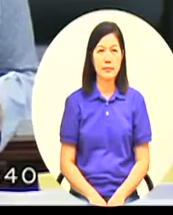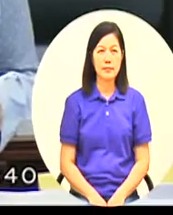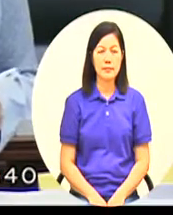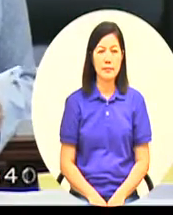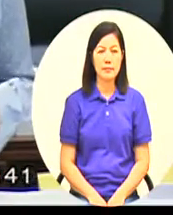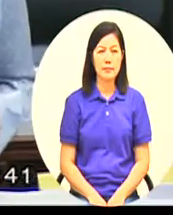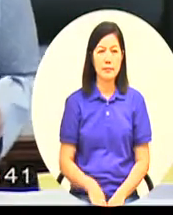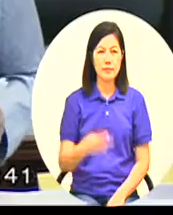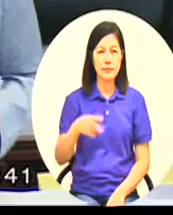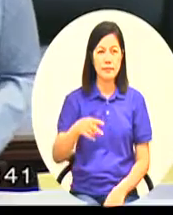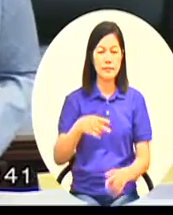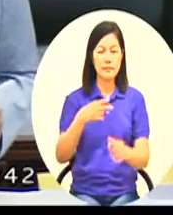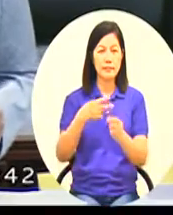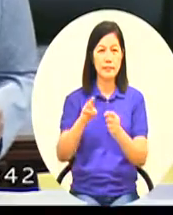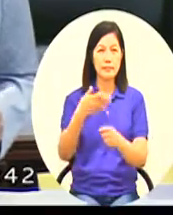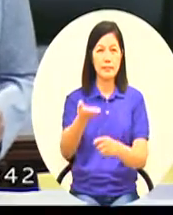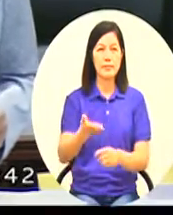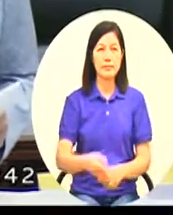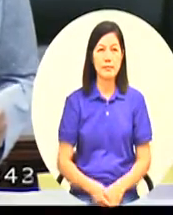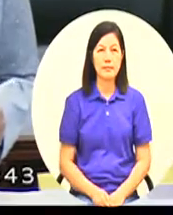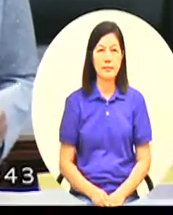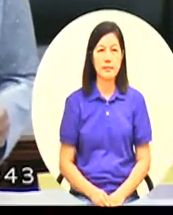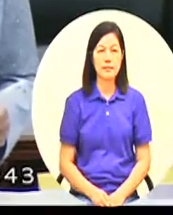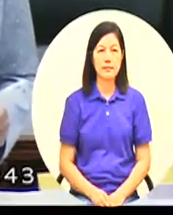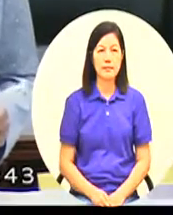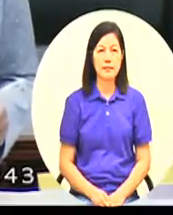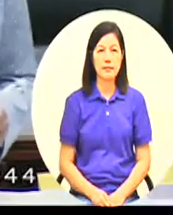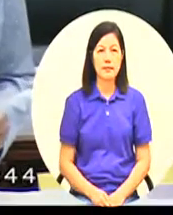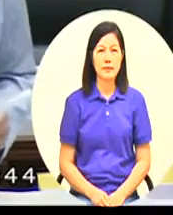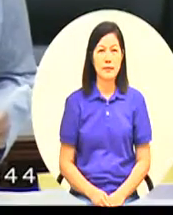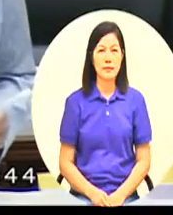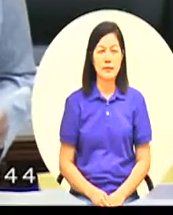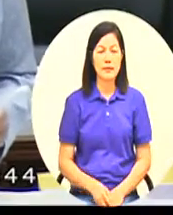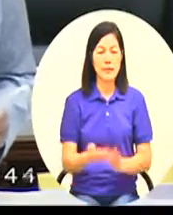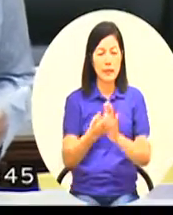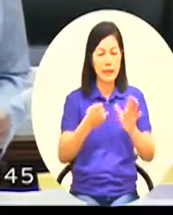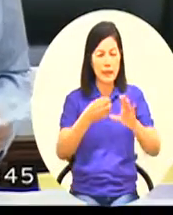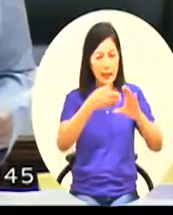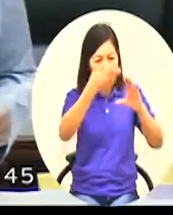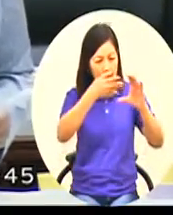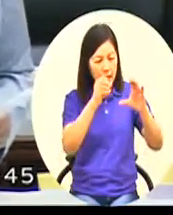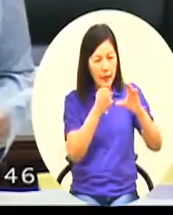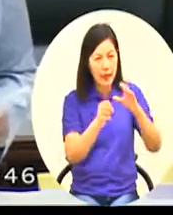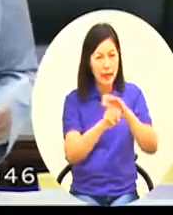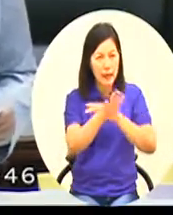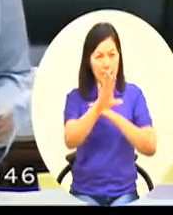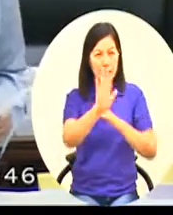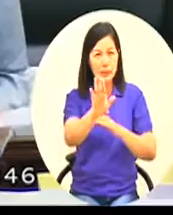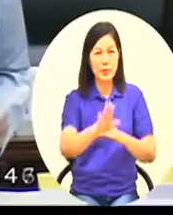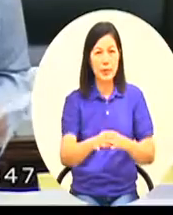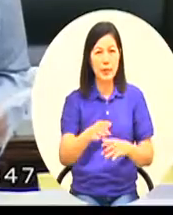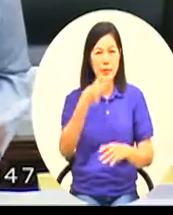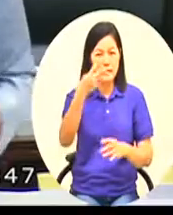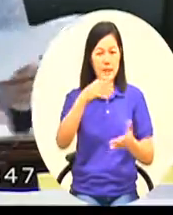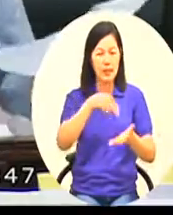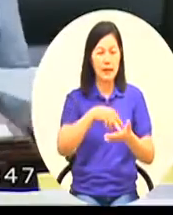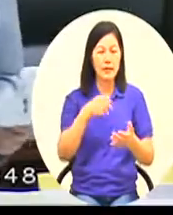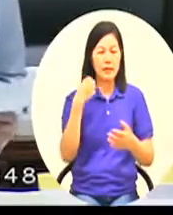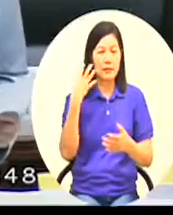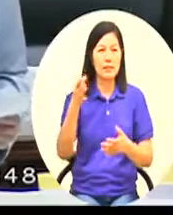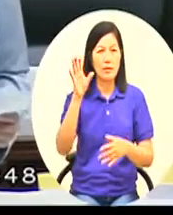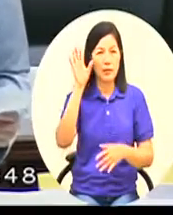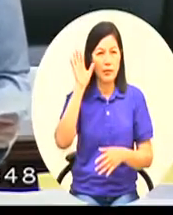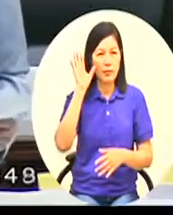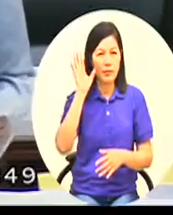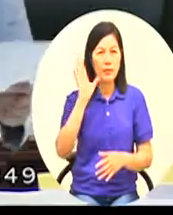还在两分钟。 局长，我相信你应该有看到这个报道，三立新闻的。其实，在后面他拍的